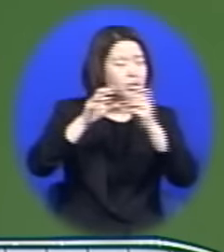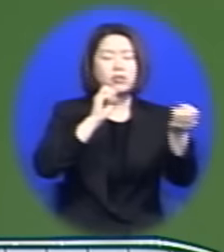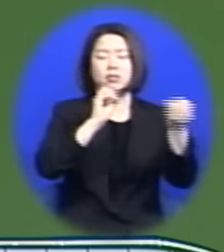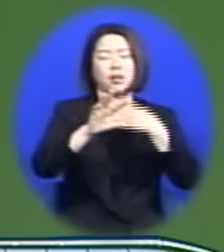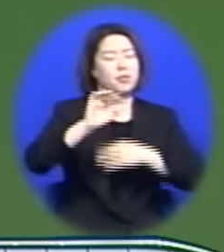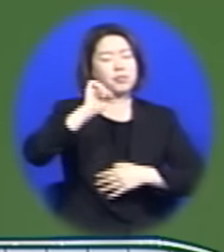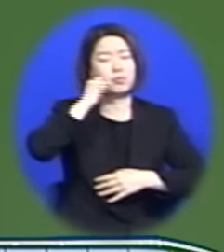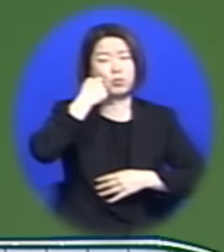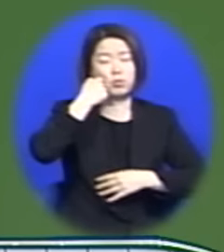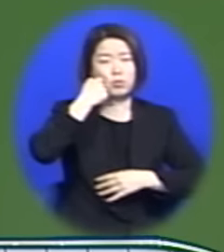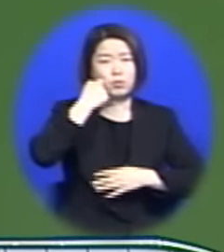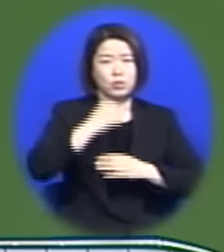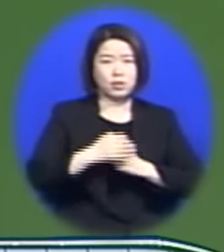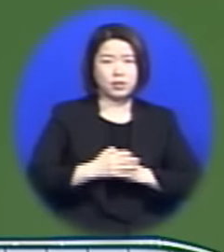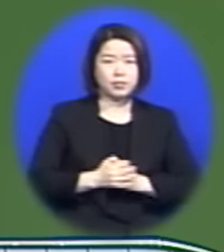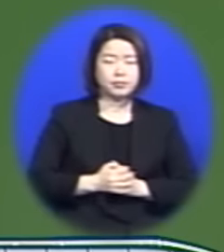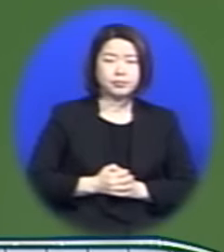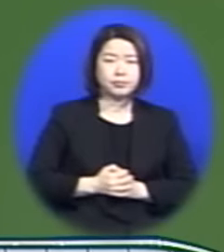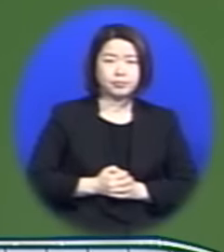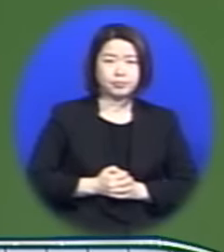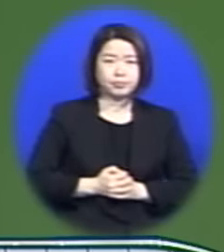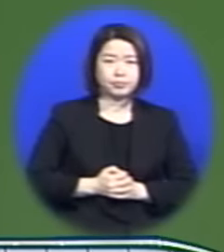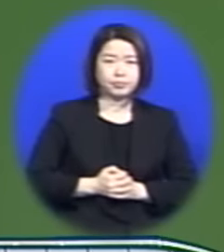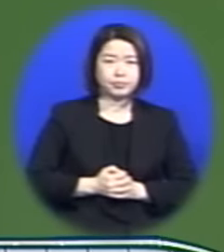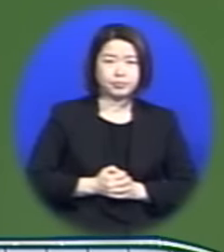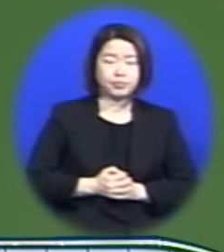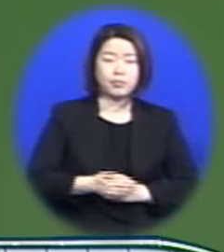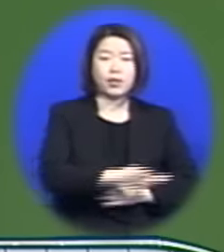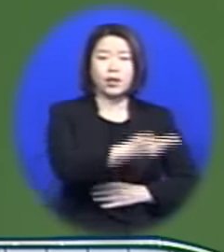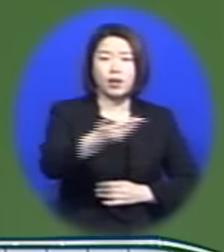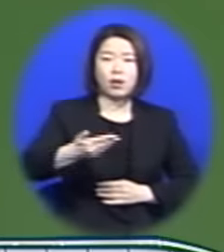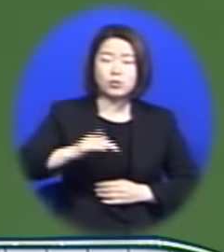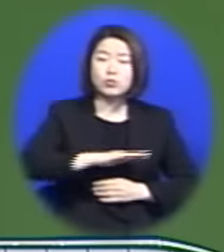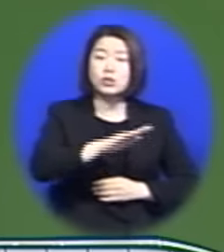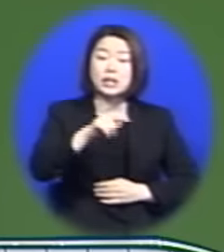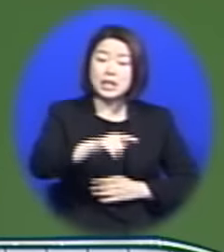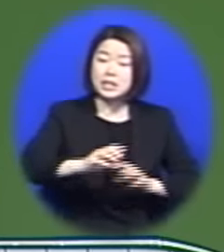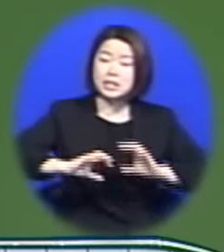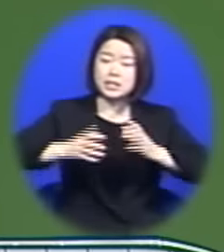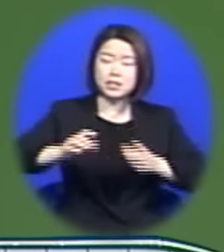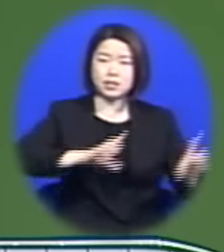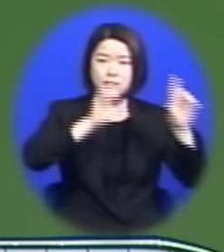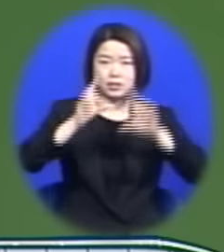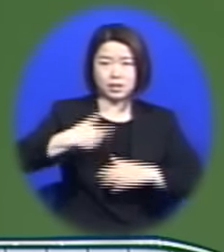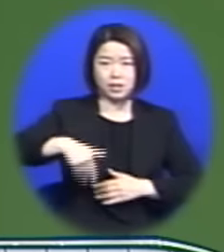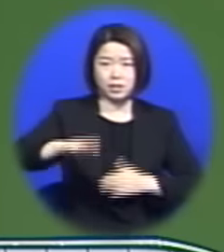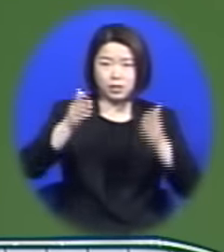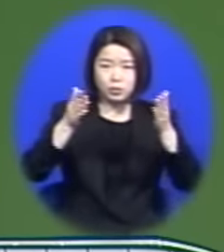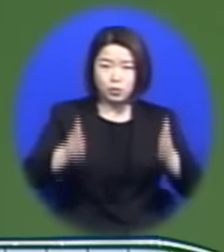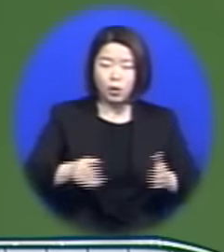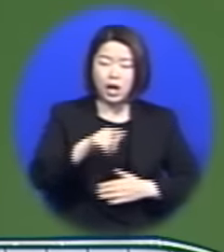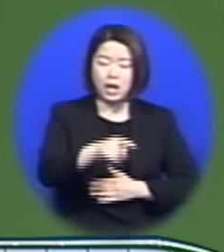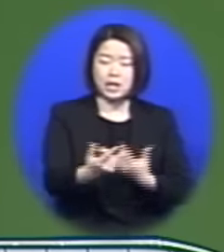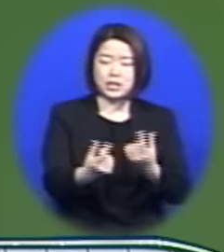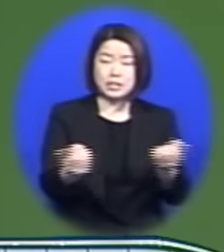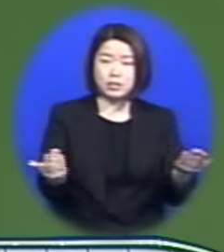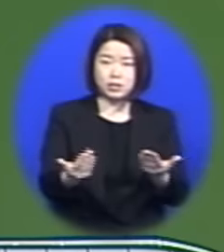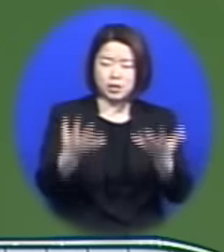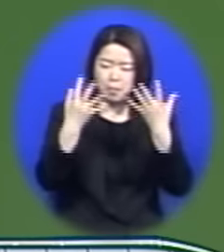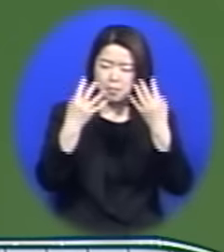그 말이 여러분 우리가이 세상에 살아가는 동안에 이런 일을 수도